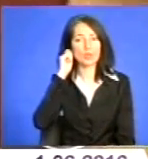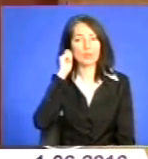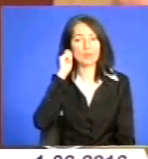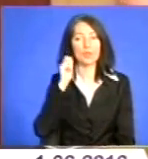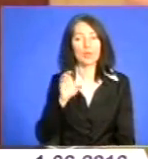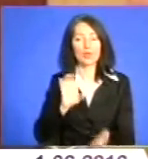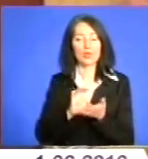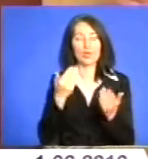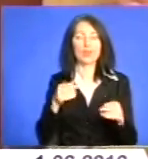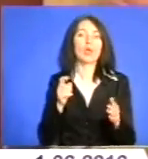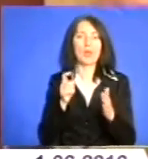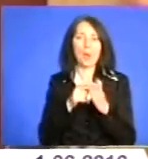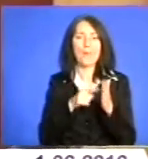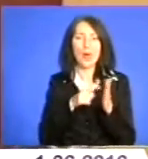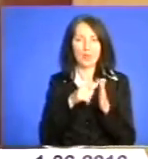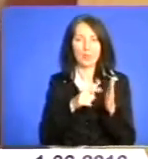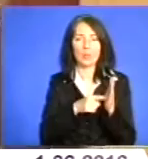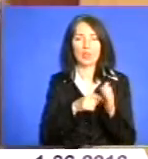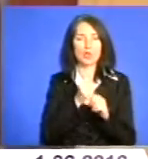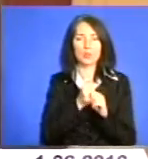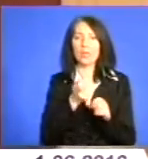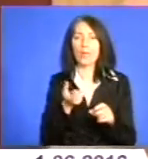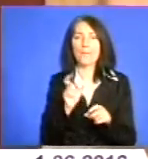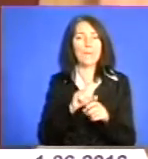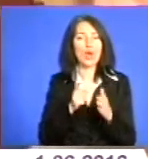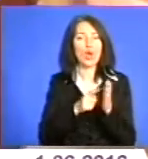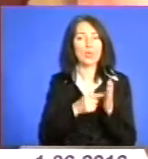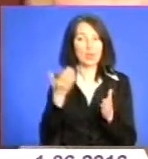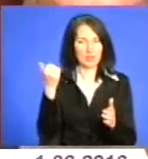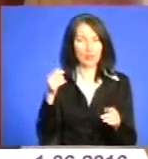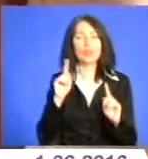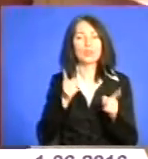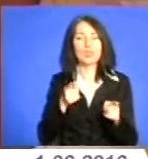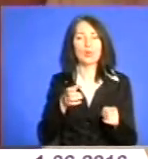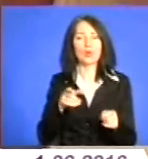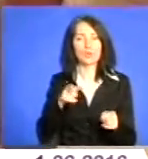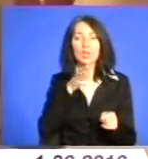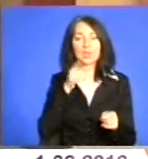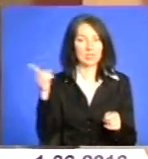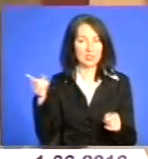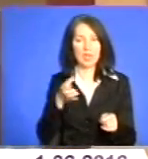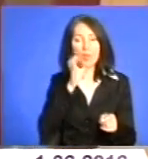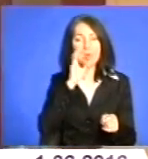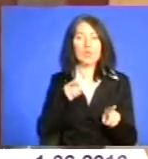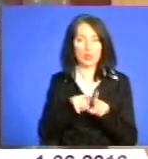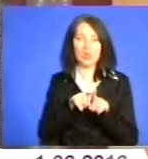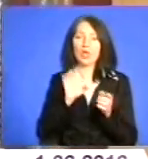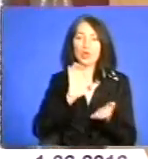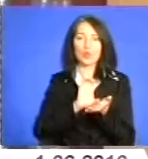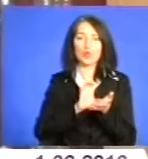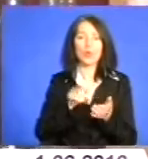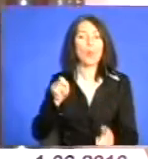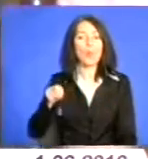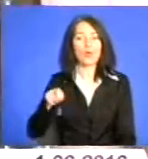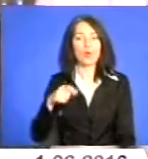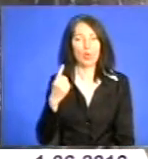Вона вже паяна, перепаяна, роблена, перероблена. Але колись дійсно пили, от по ті часи, коли пили сьо, пили саме за таких кружок пива. От